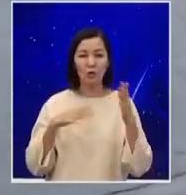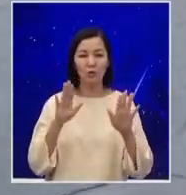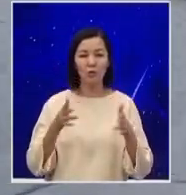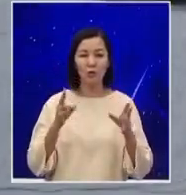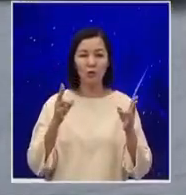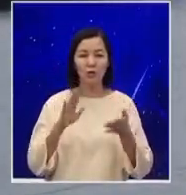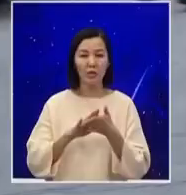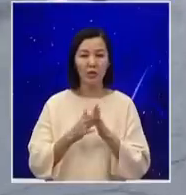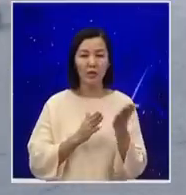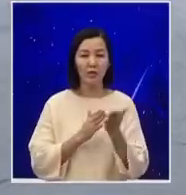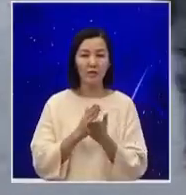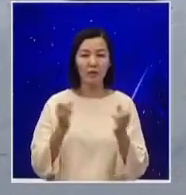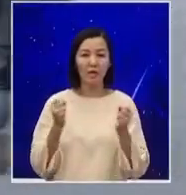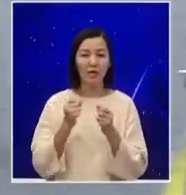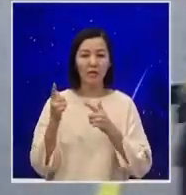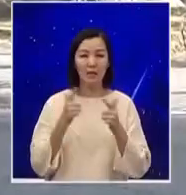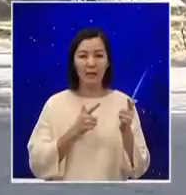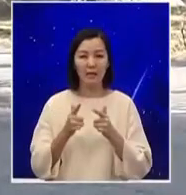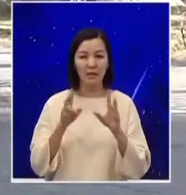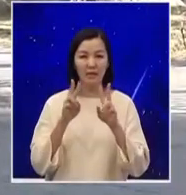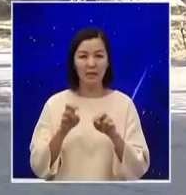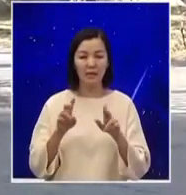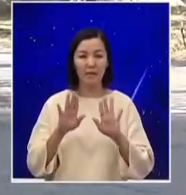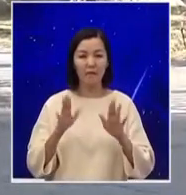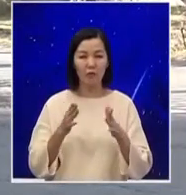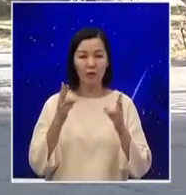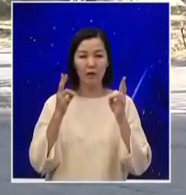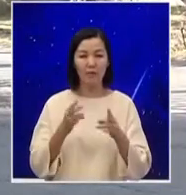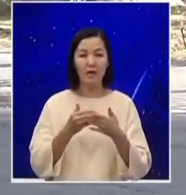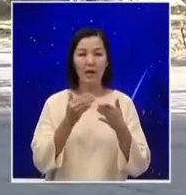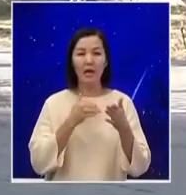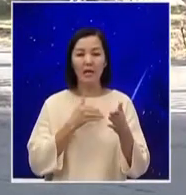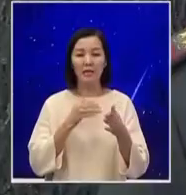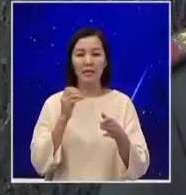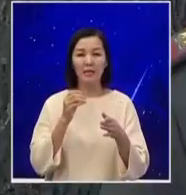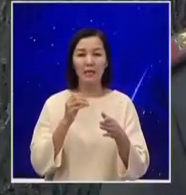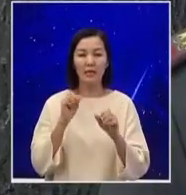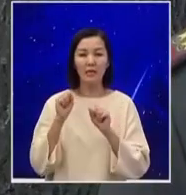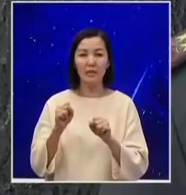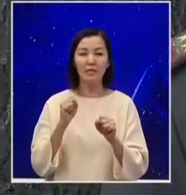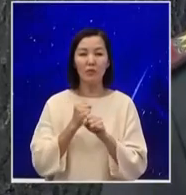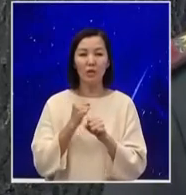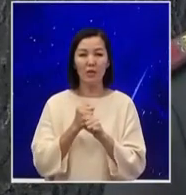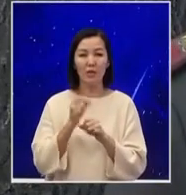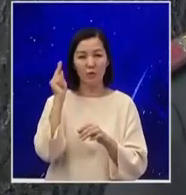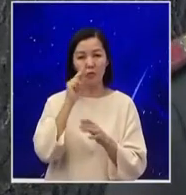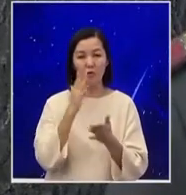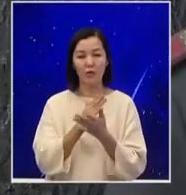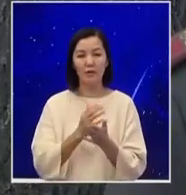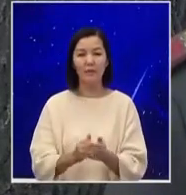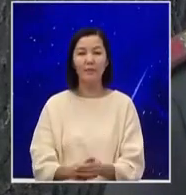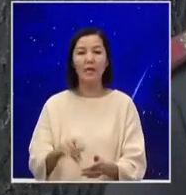жағдай қызметкерлерінің қысқы дайындығы тексеріліп, айтып келмейтін апат кезіндегі алғашқы жаттығулар көрсетілді. Оқу жаттығуға Алматы облысы төтенше жағдайлар